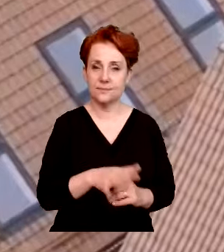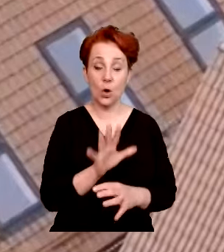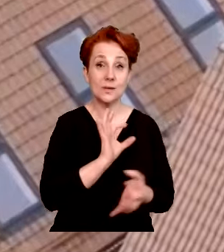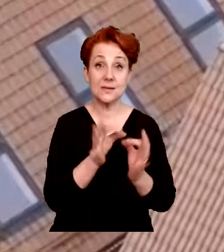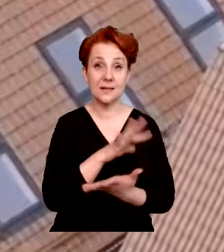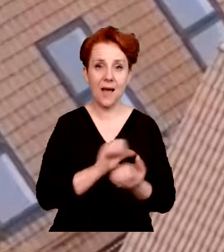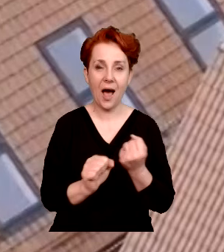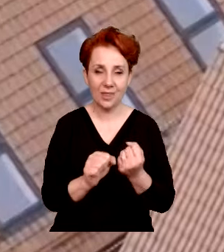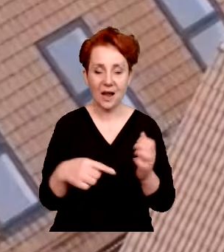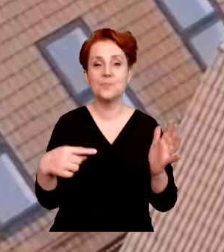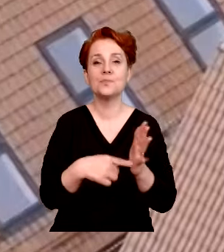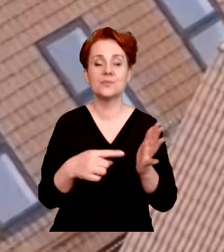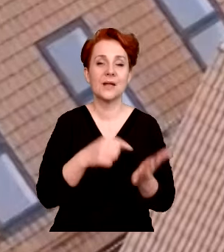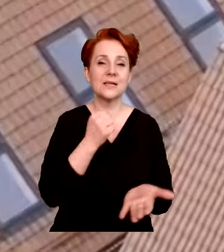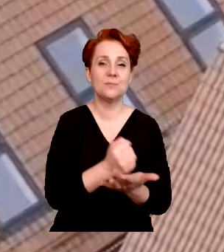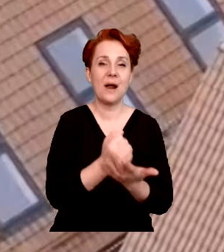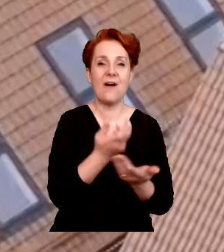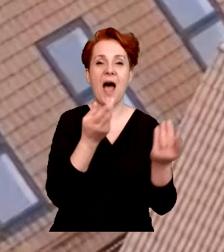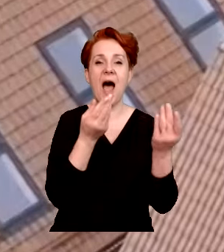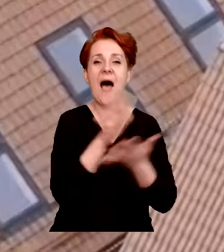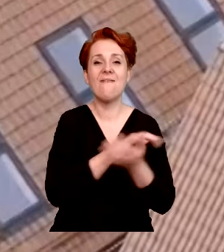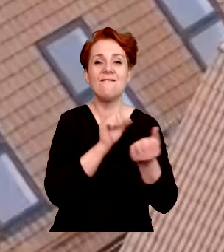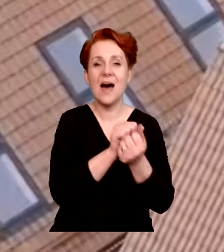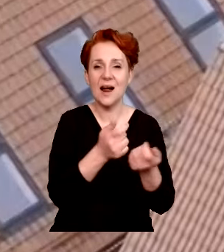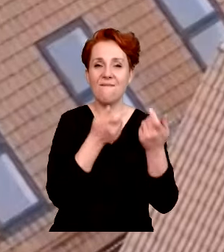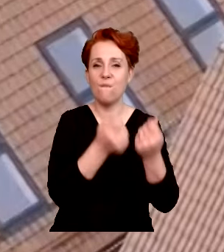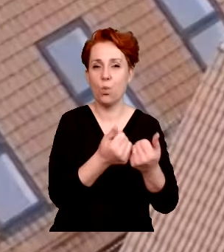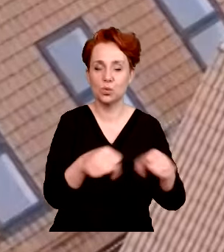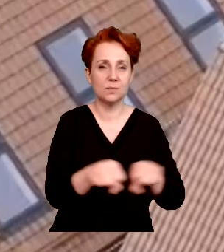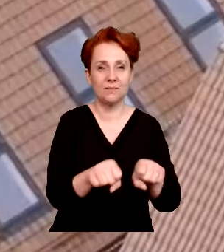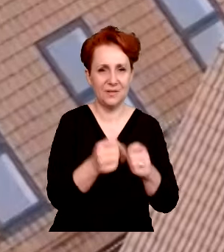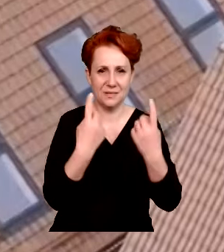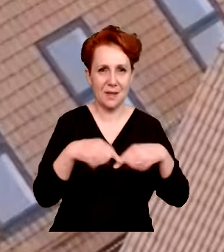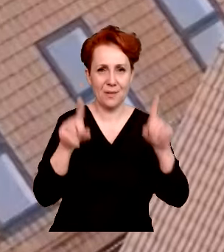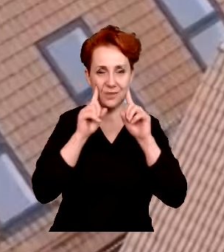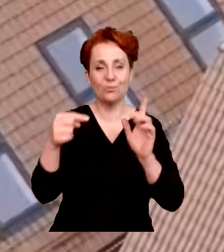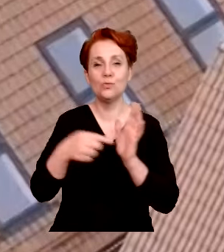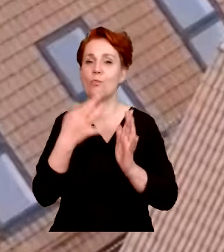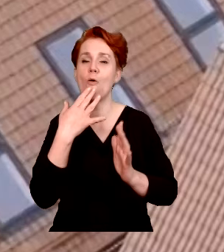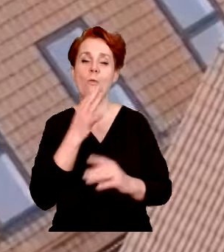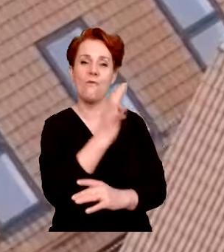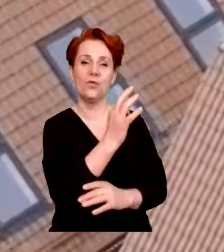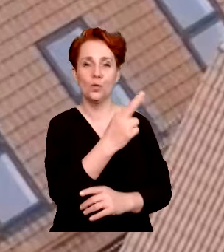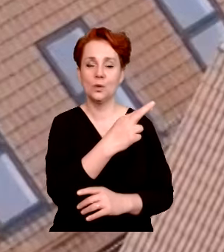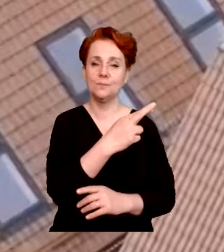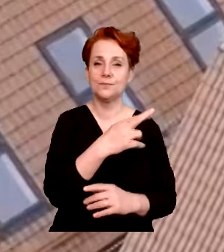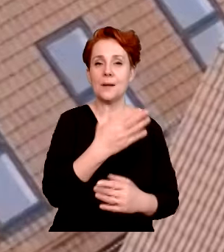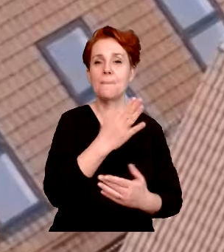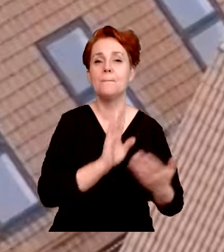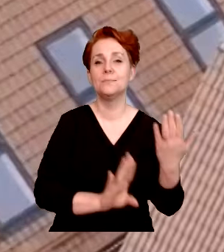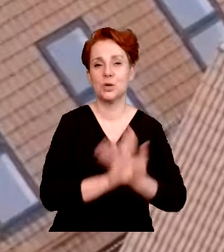sprawa tak zwanej afery Funduszu Sprawiedliwości jest dęta, przekonuje pełnomocnik księdza adwokat Krzysztof